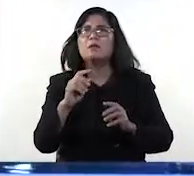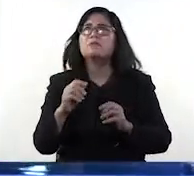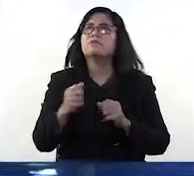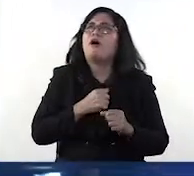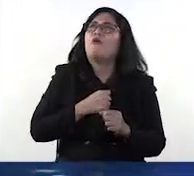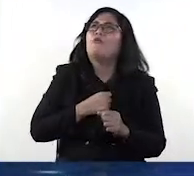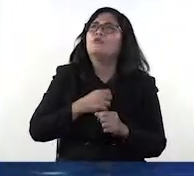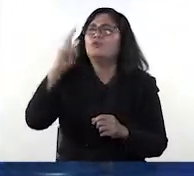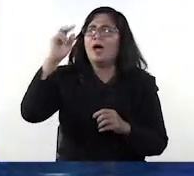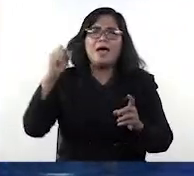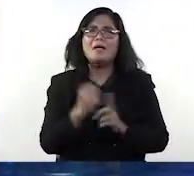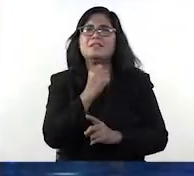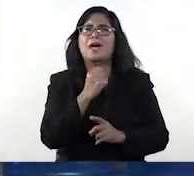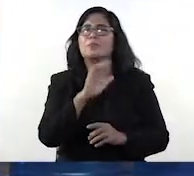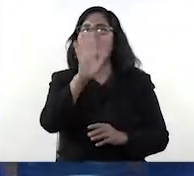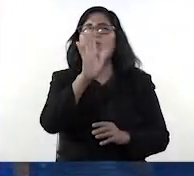Tuhan